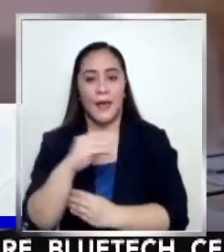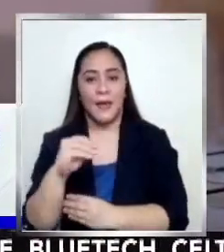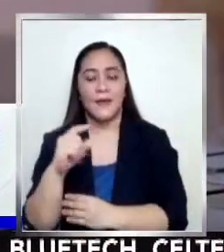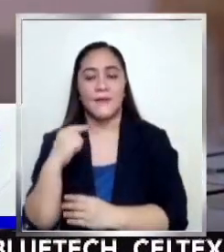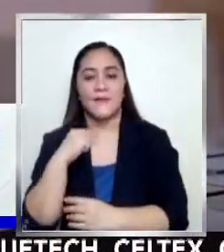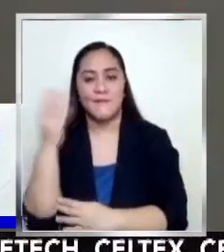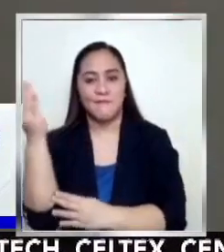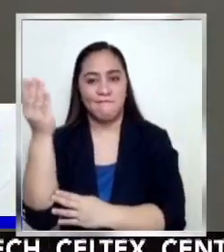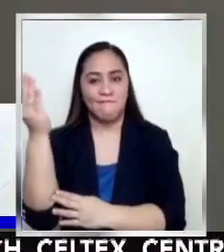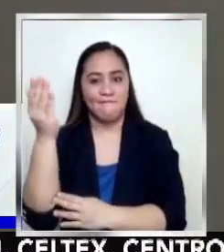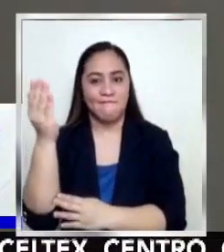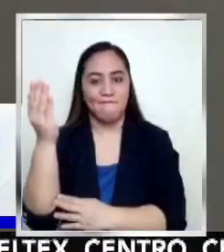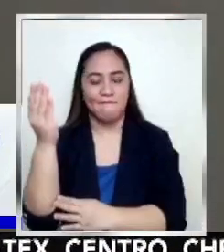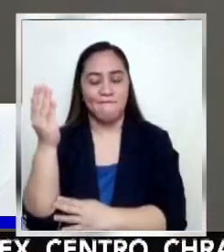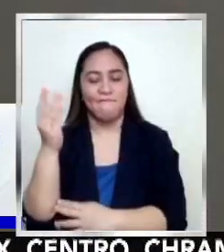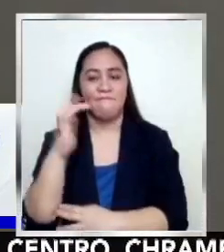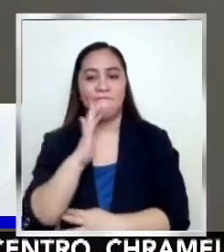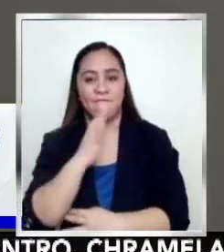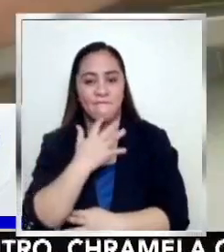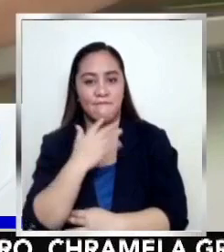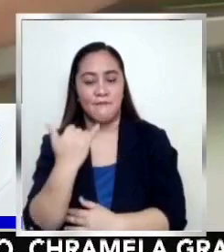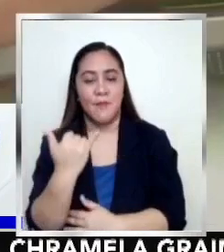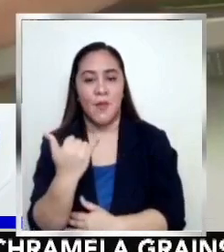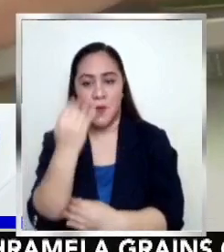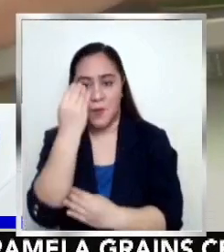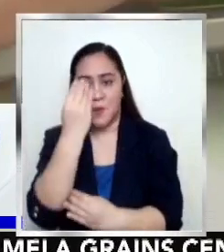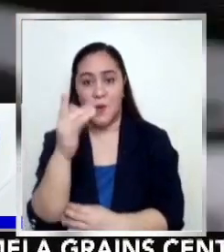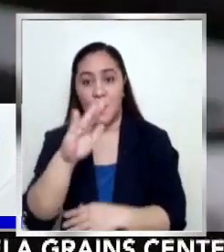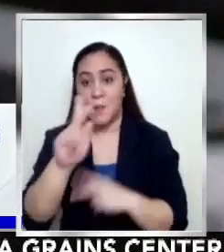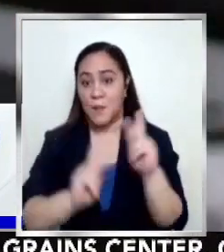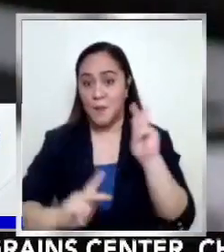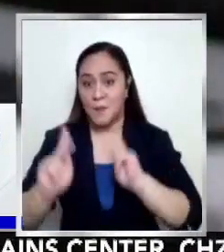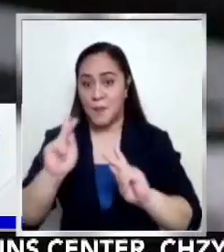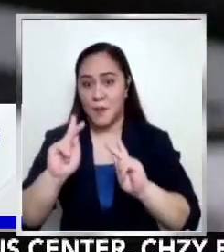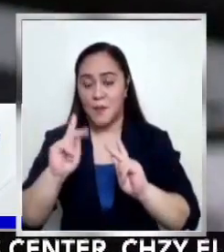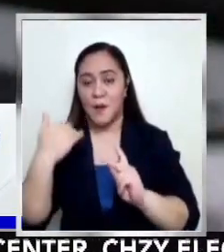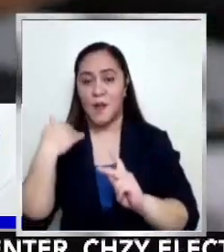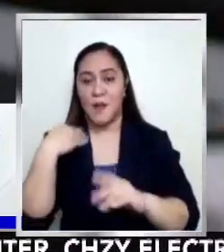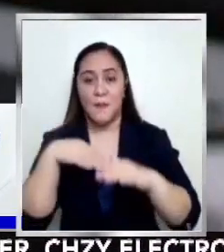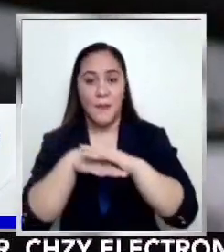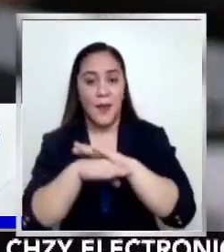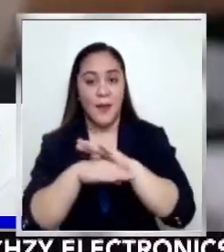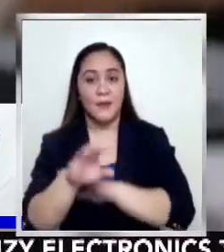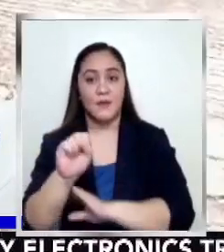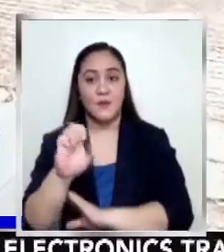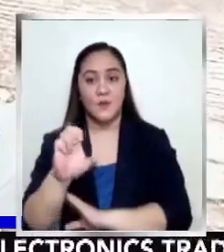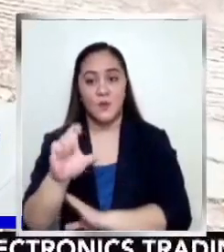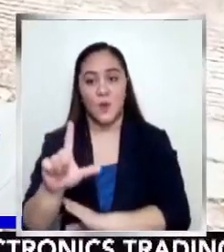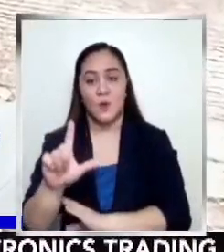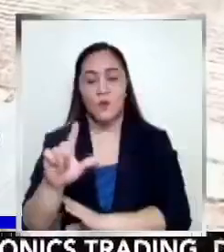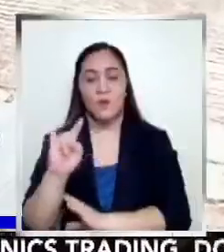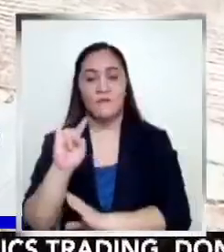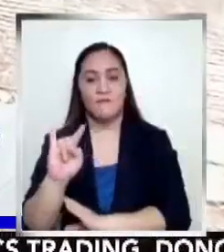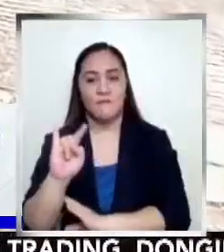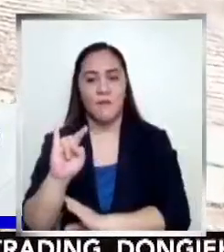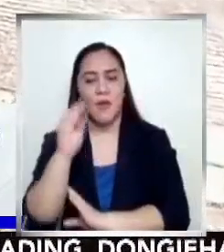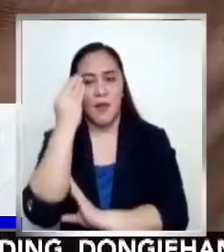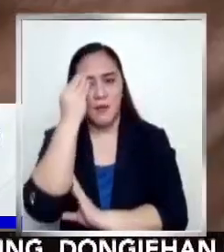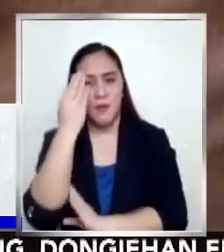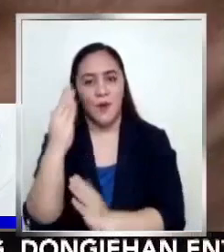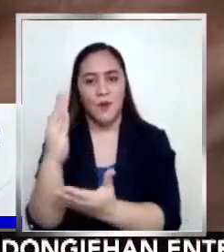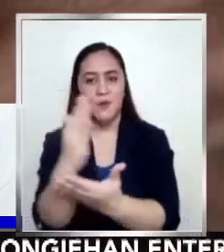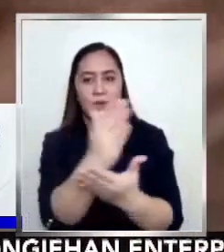ni Tordesilla, lahat ng taong may access sa internet at social media at may kakayahang mag-share ng impormasyon, may tuturing ng